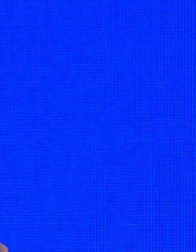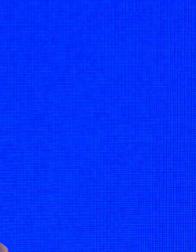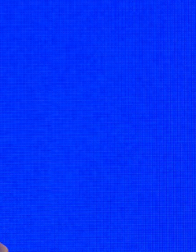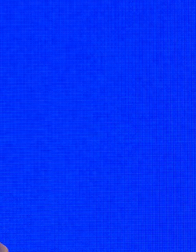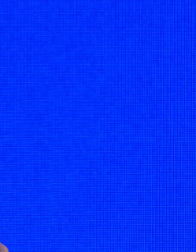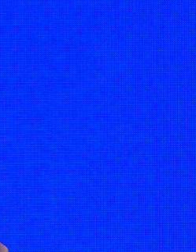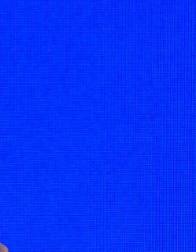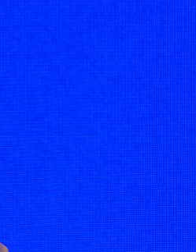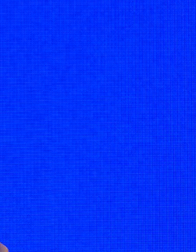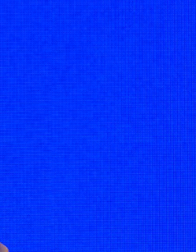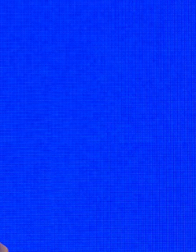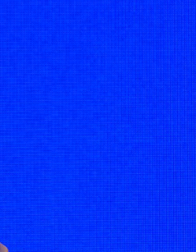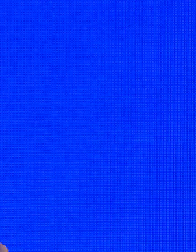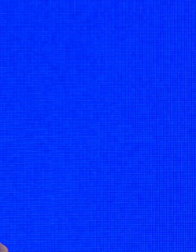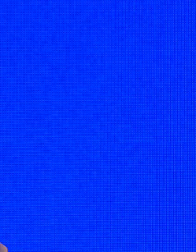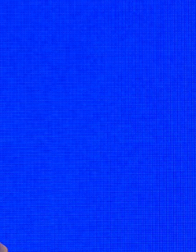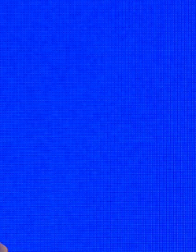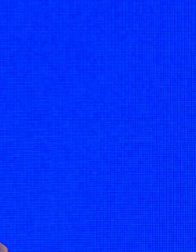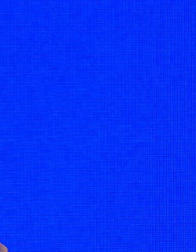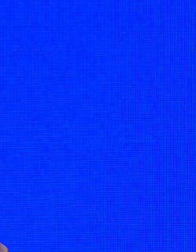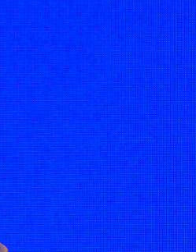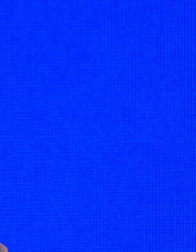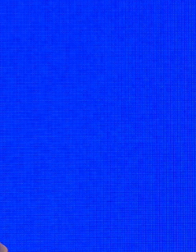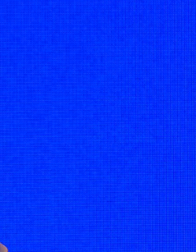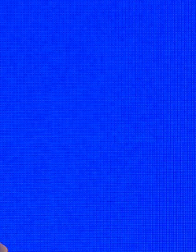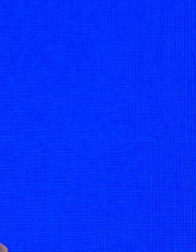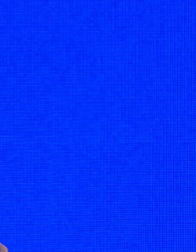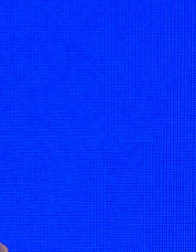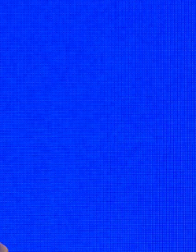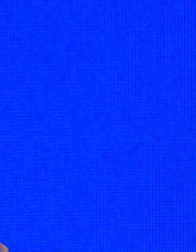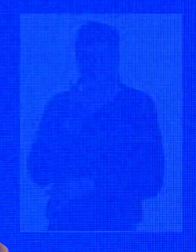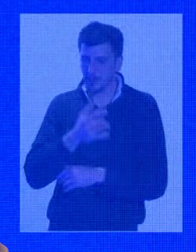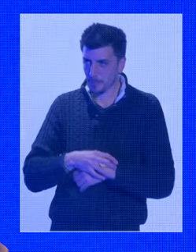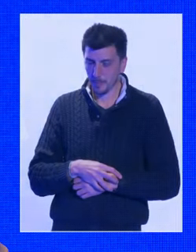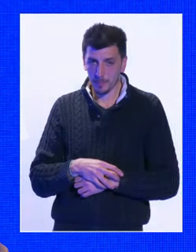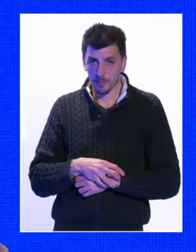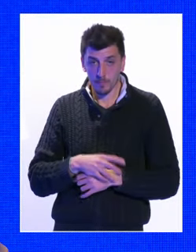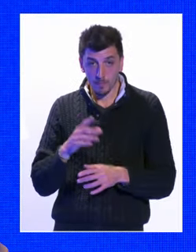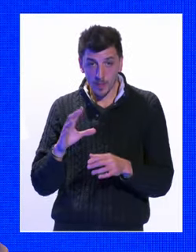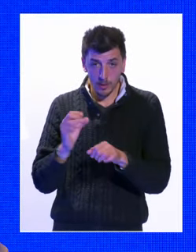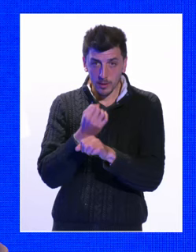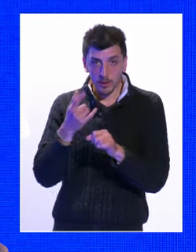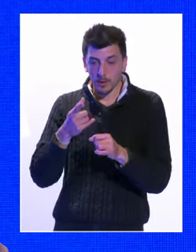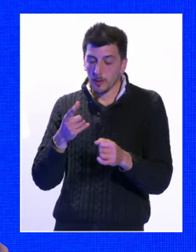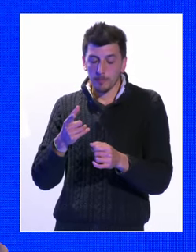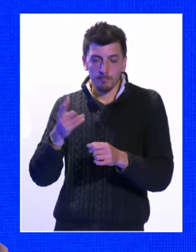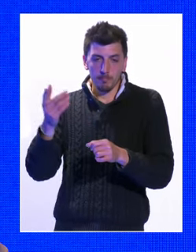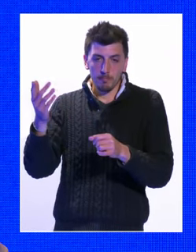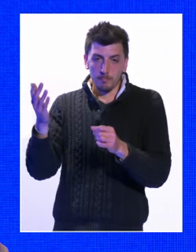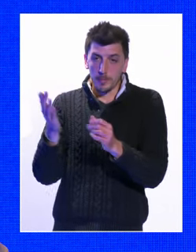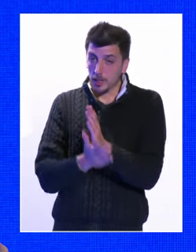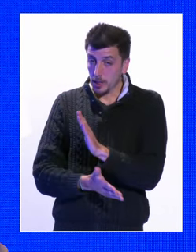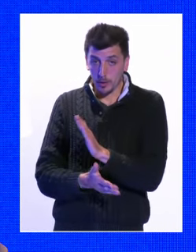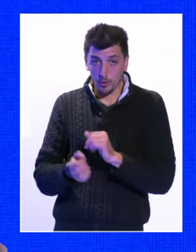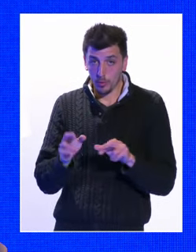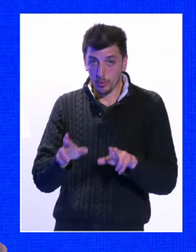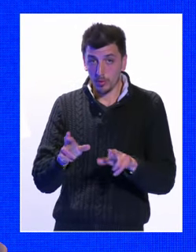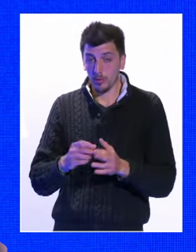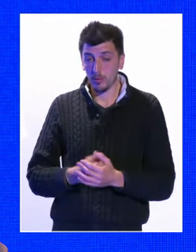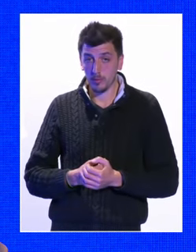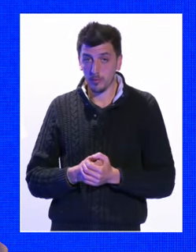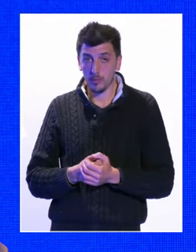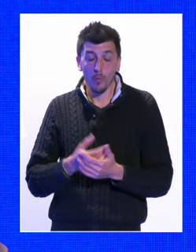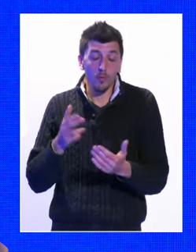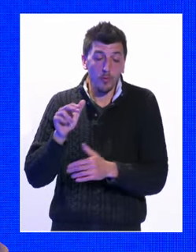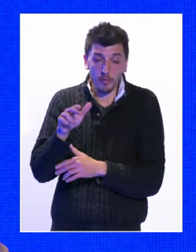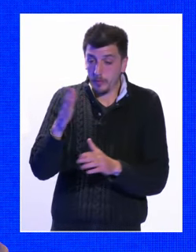qu'une tentative de hold-up sur les résultats de ces élections. Une tentative vouée à l'échec, qui aurait été vouée à